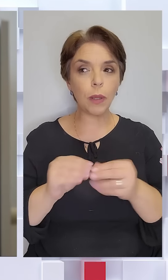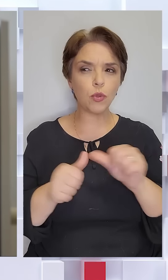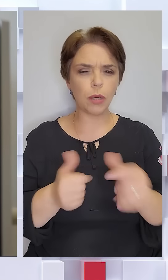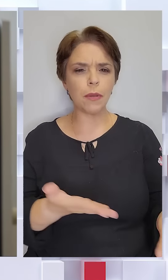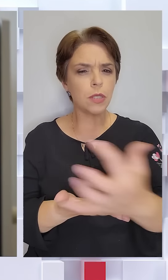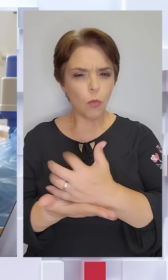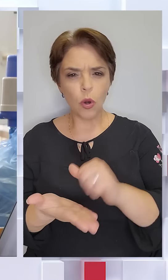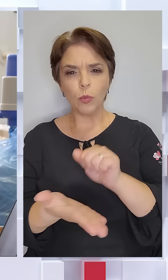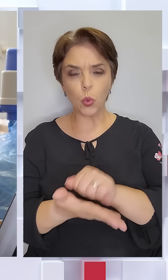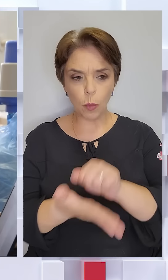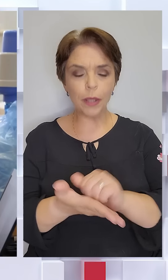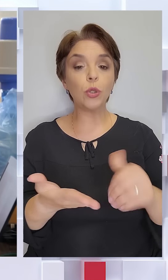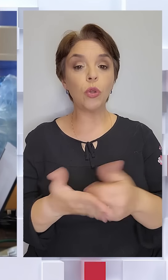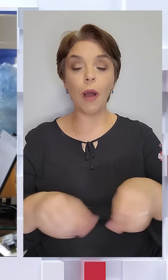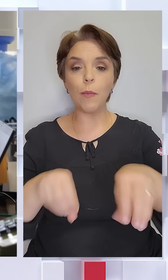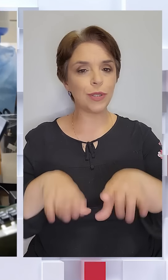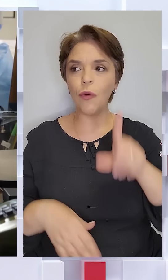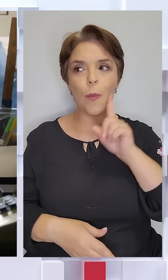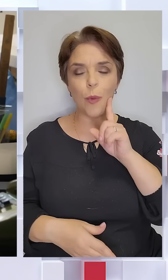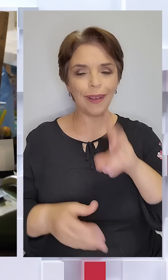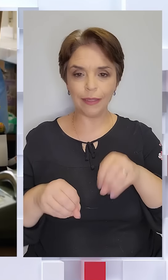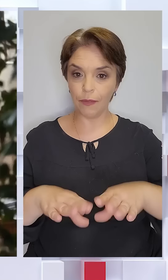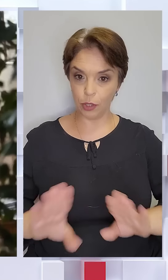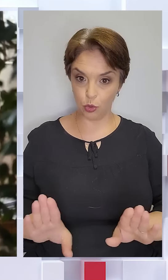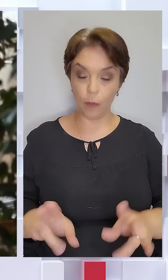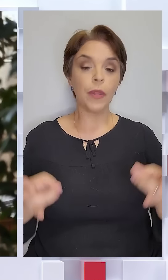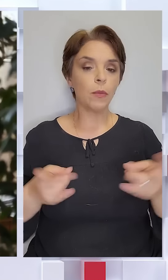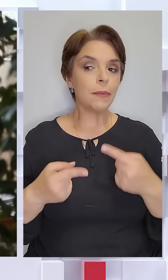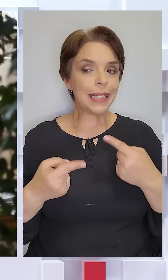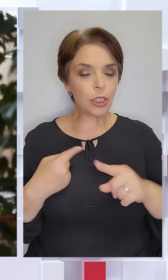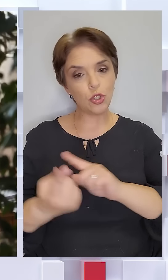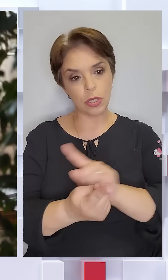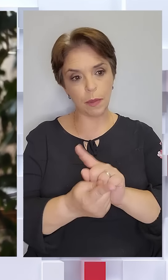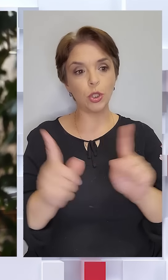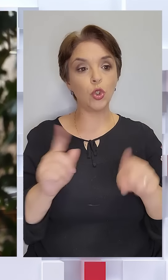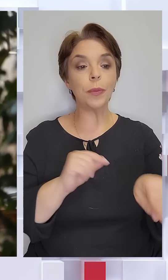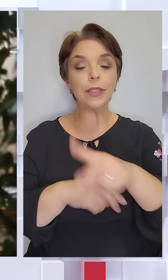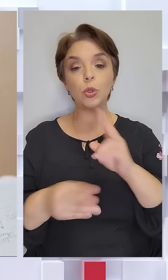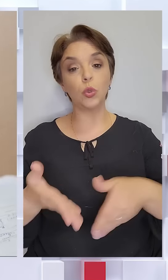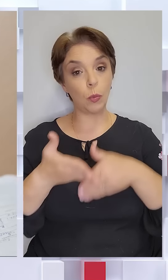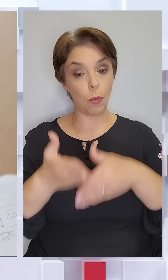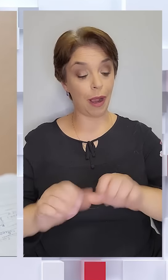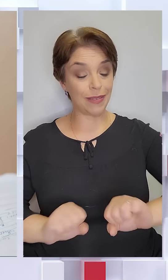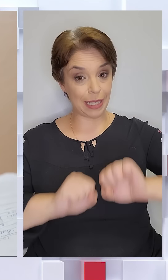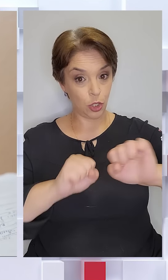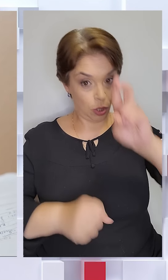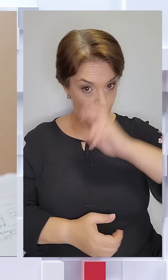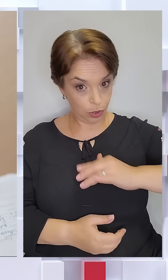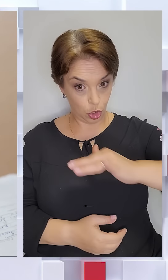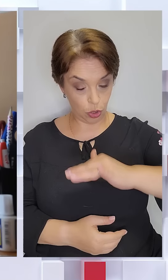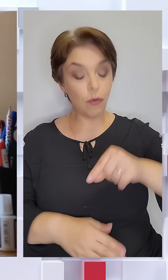і зі збором документів, нова постанова поки не вирішує. Потрібні й інші зміни, аби ті, хто допомагав захищати